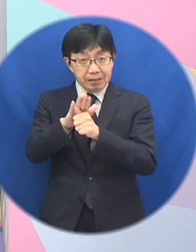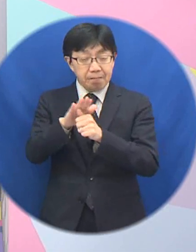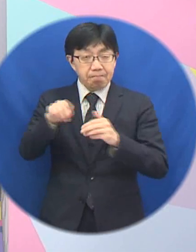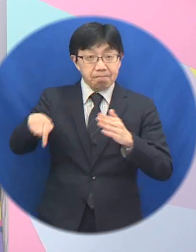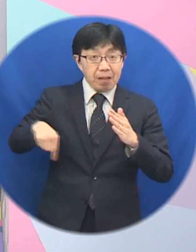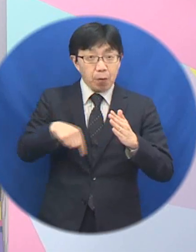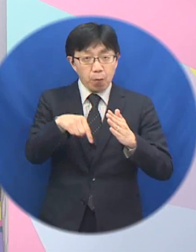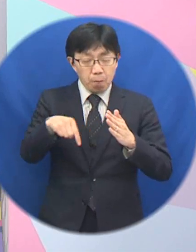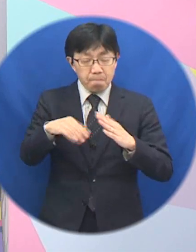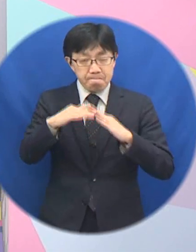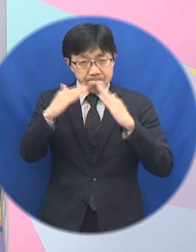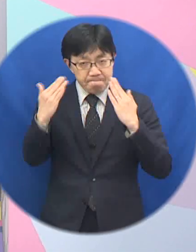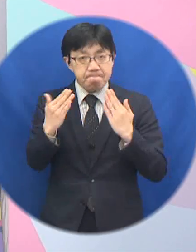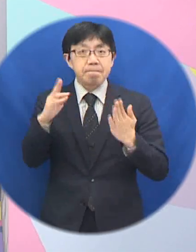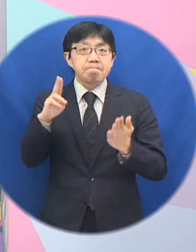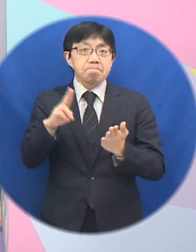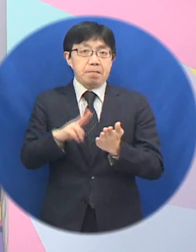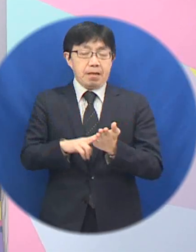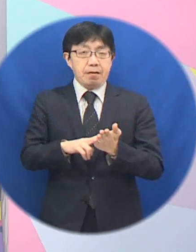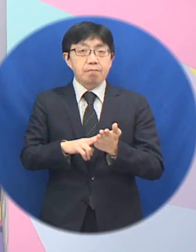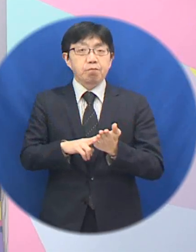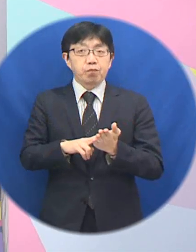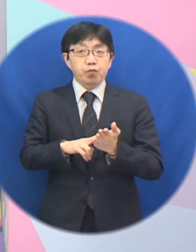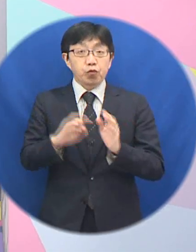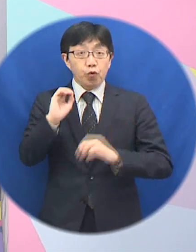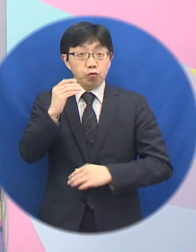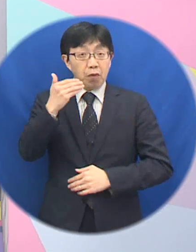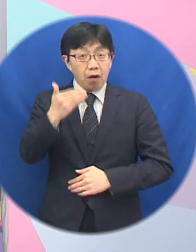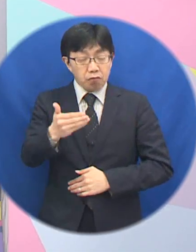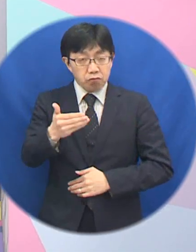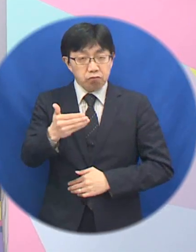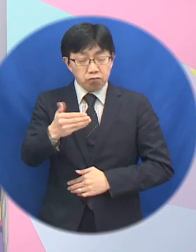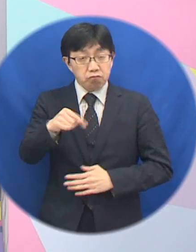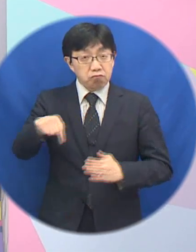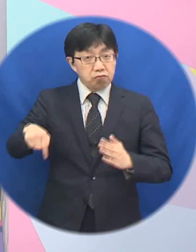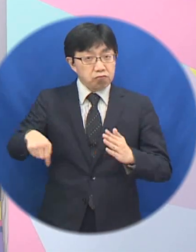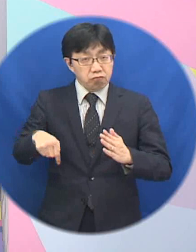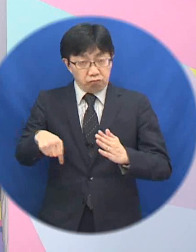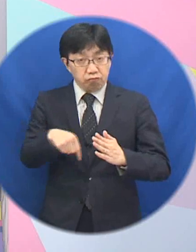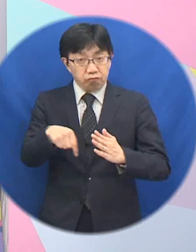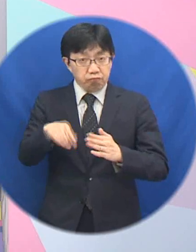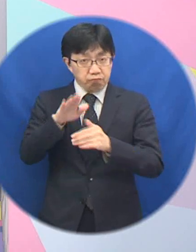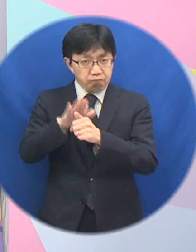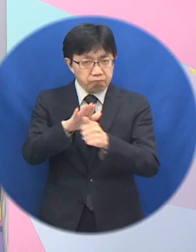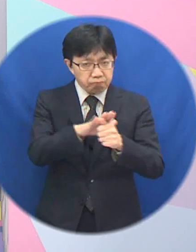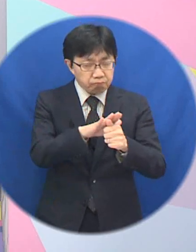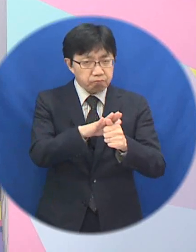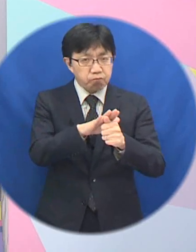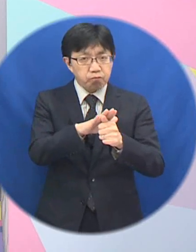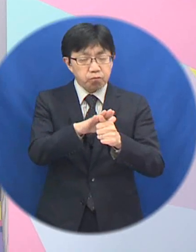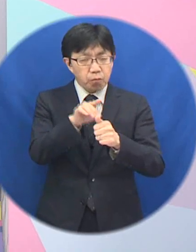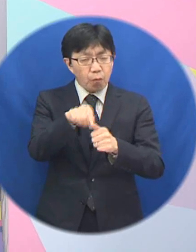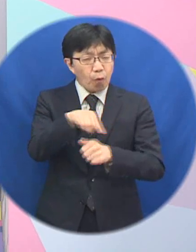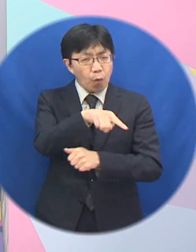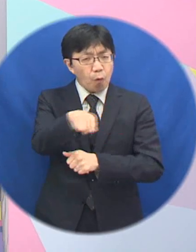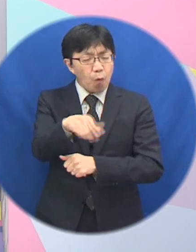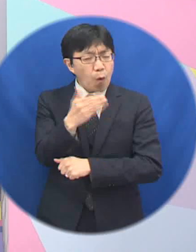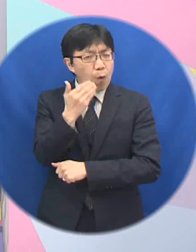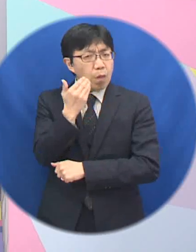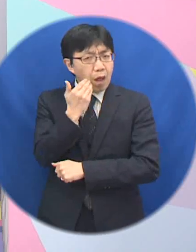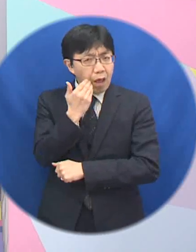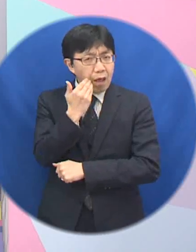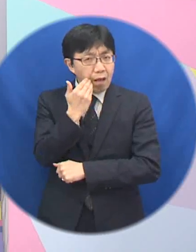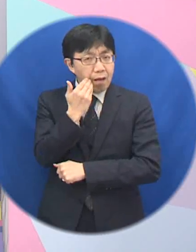定しました。豊島区がどんな事業を推進し、そしてどんな方が支援を受けられるの